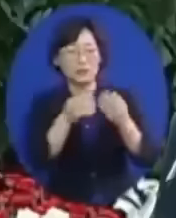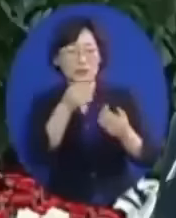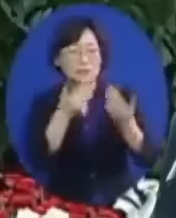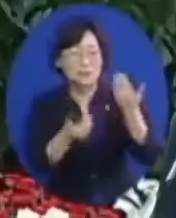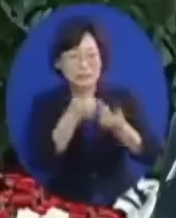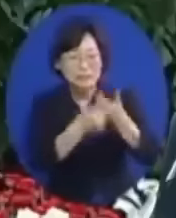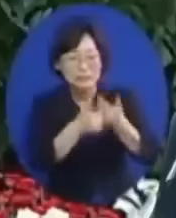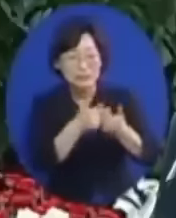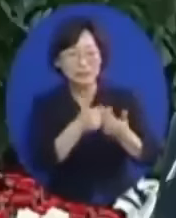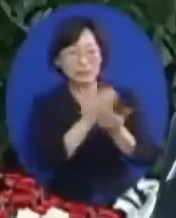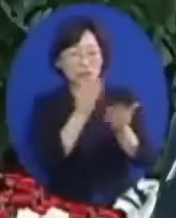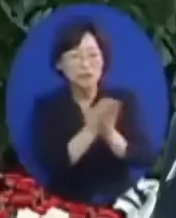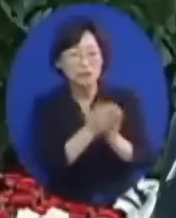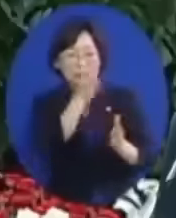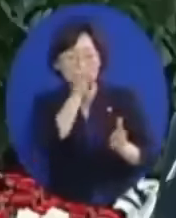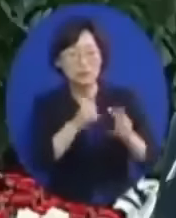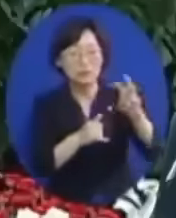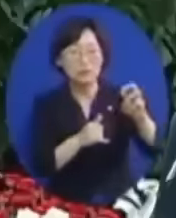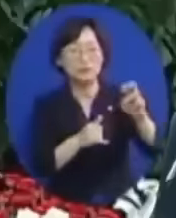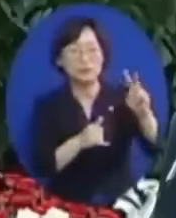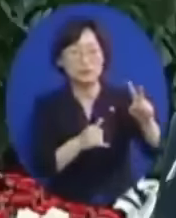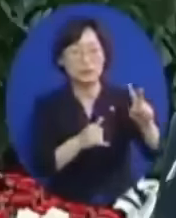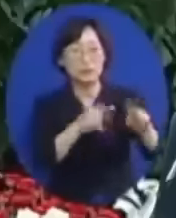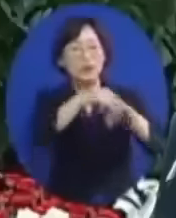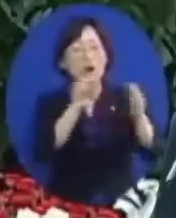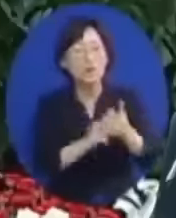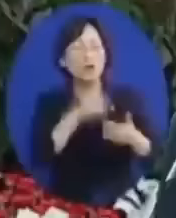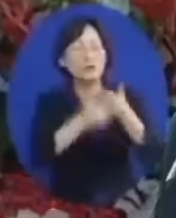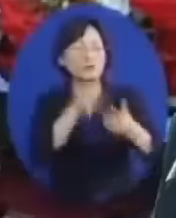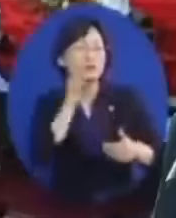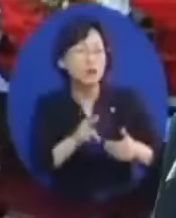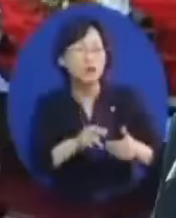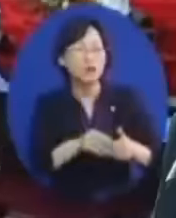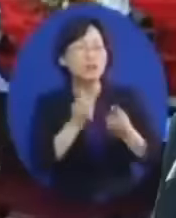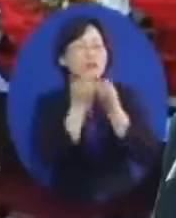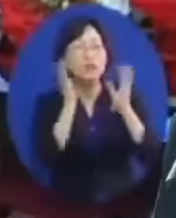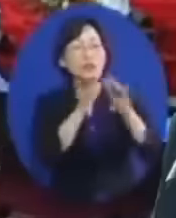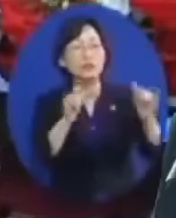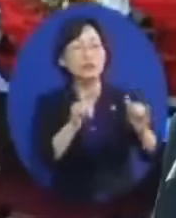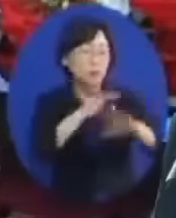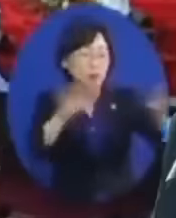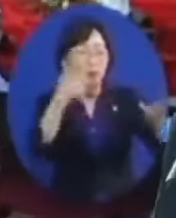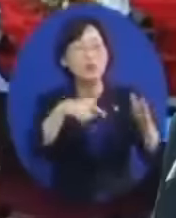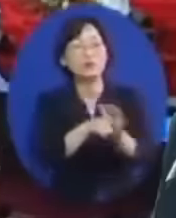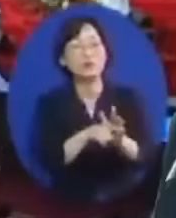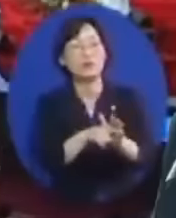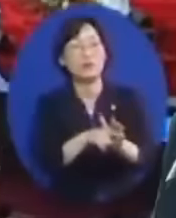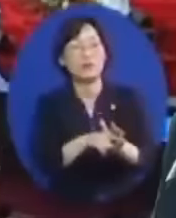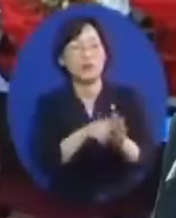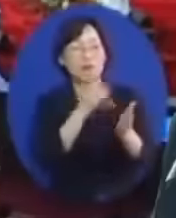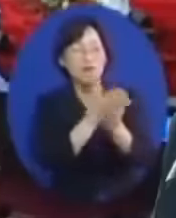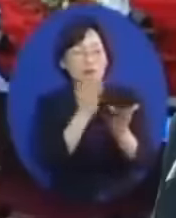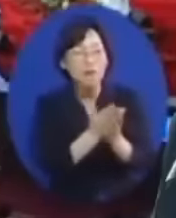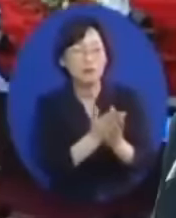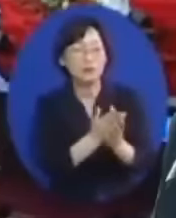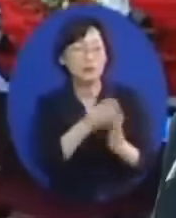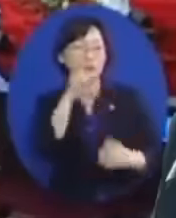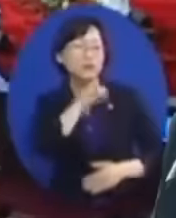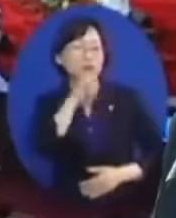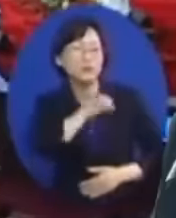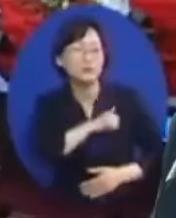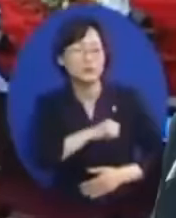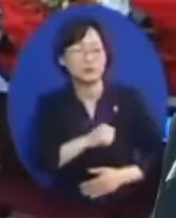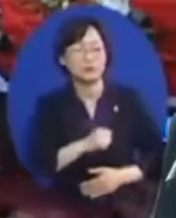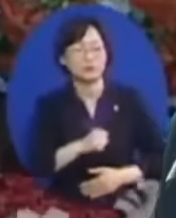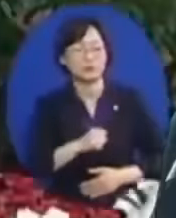등으로 마음이 스트레스를 받는다고 하는 것입니다. 현대인들이 이러한 스트레스로부터 벗어나기 위하여 취미 활동을 하거나